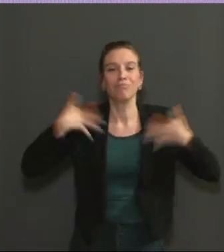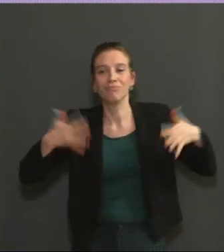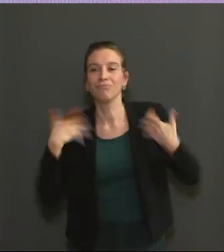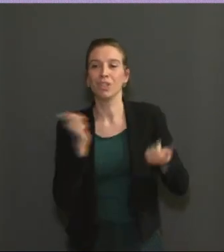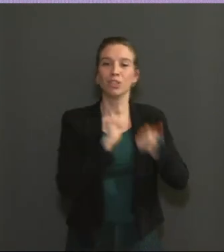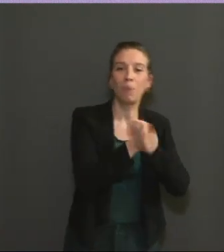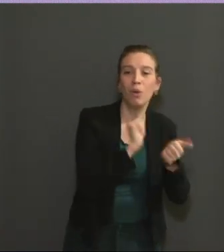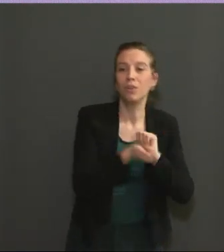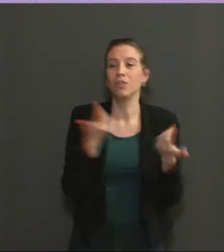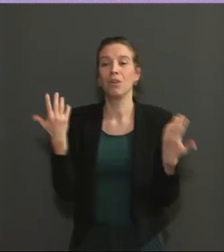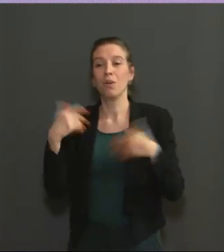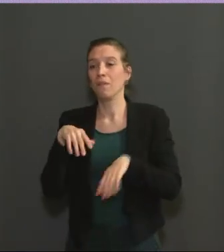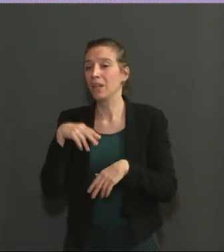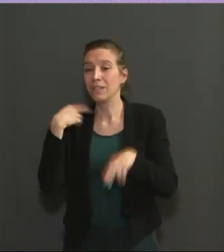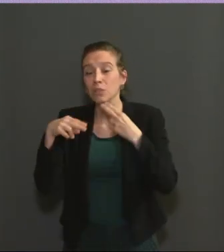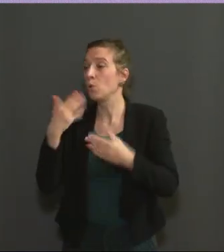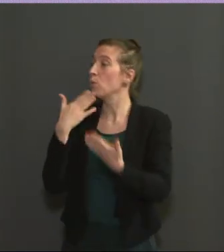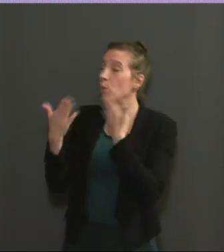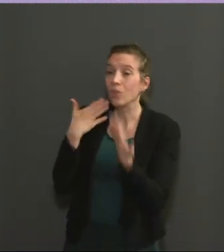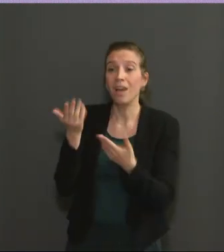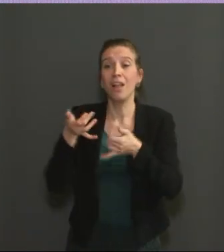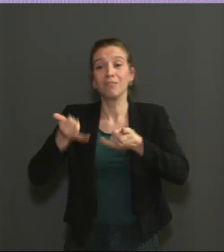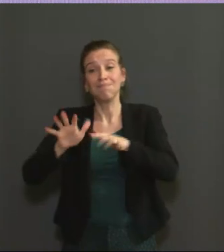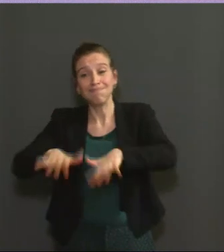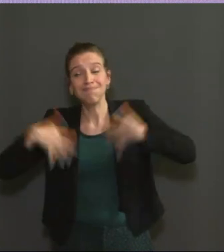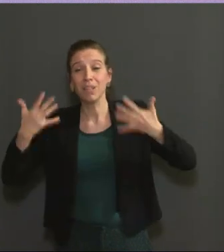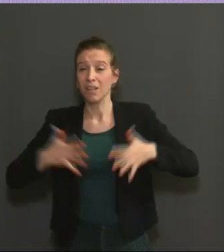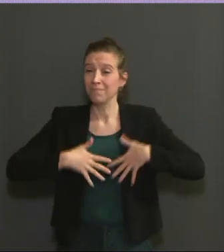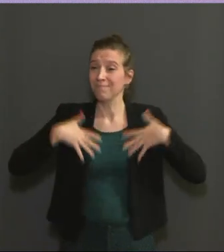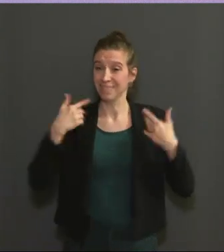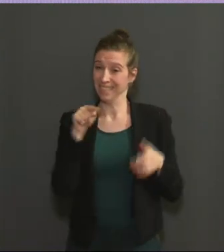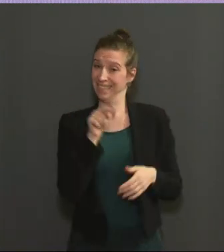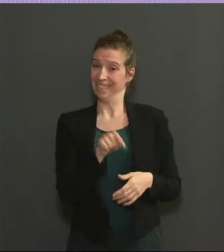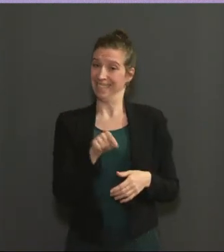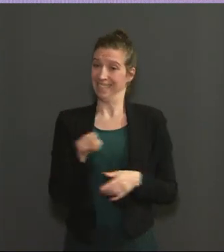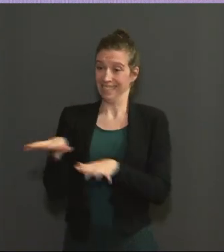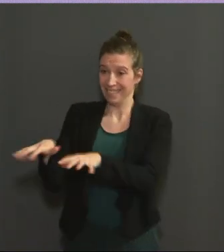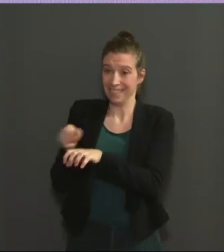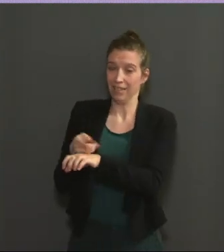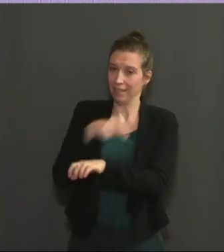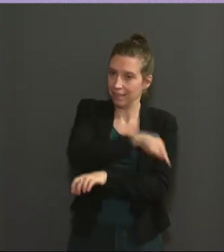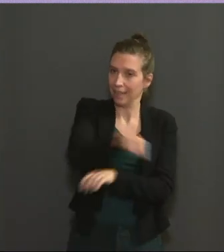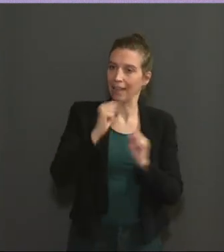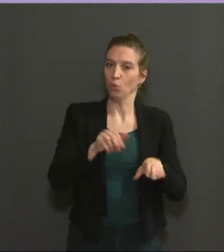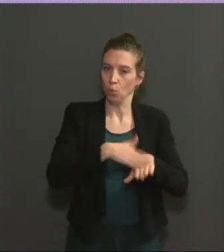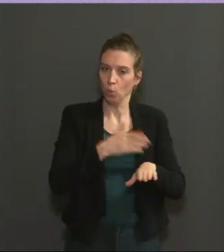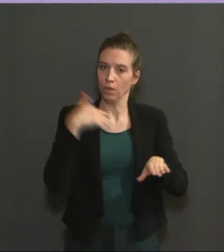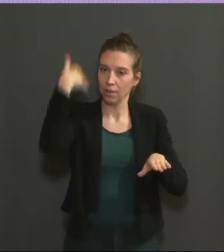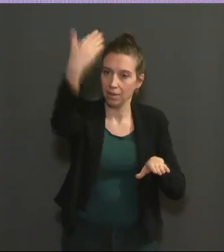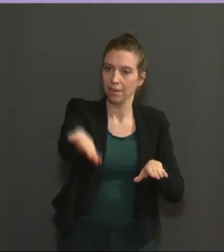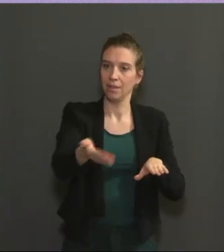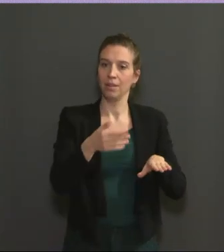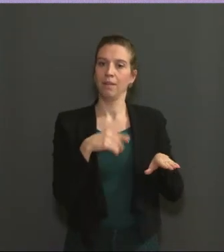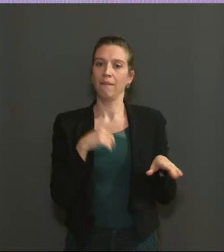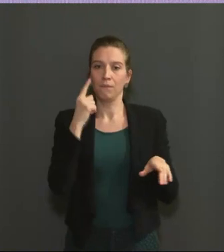een toneelvstelling om dit weer mogelijk te maken zal iedereen de komende weken de inspanningen moeten blijven